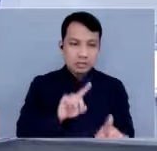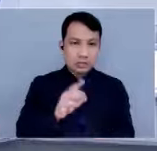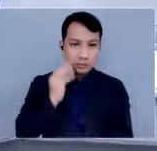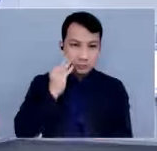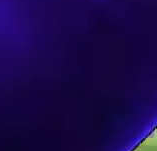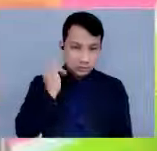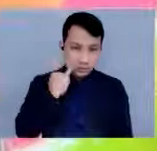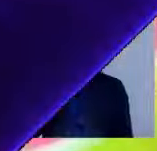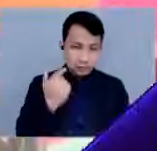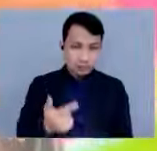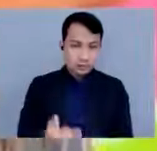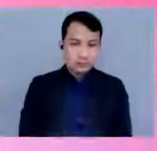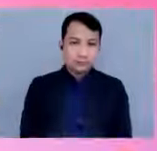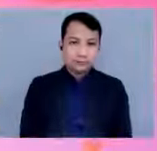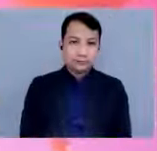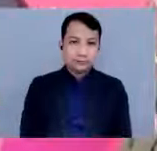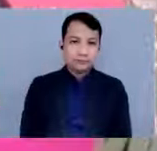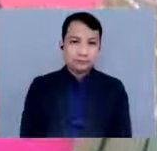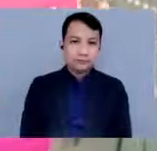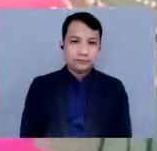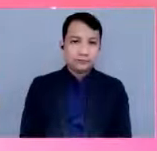Marfori.